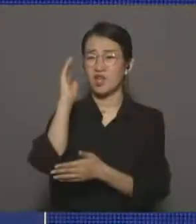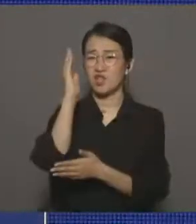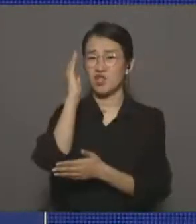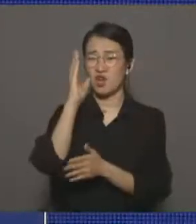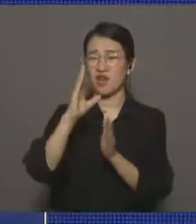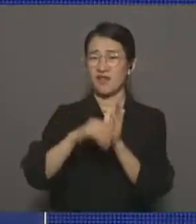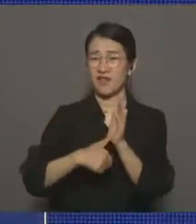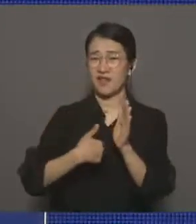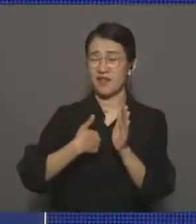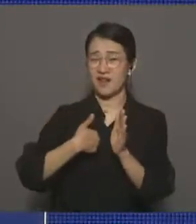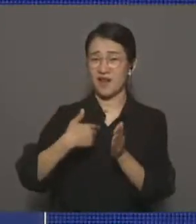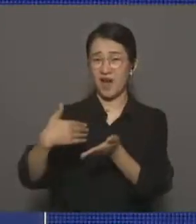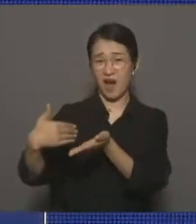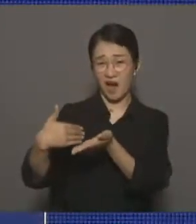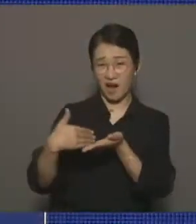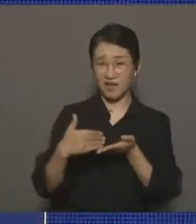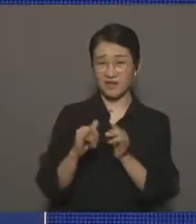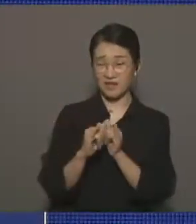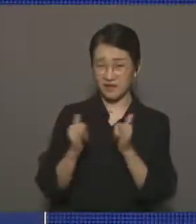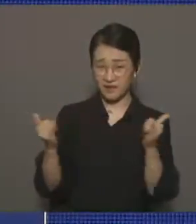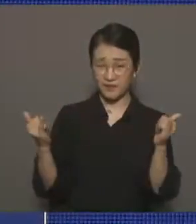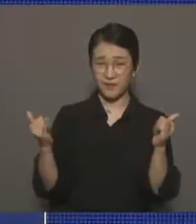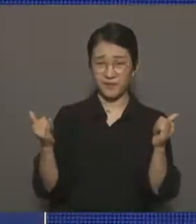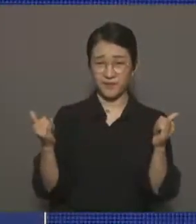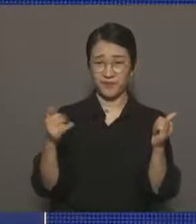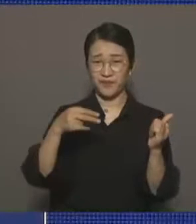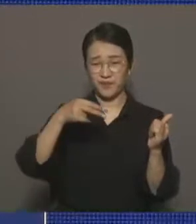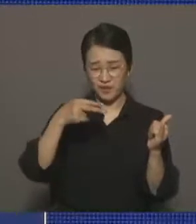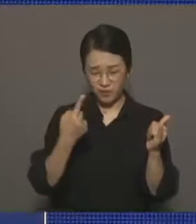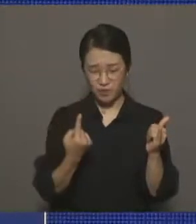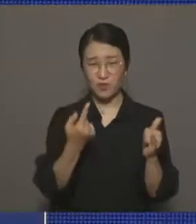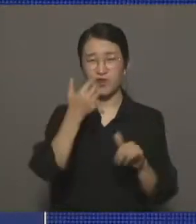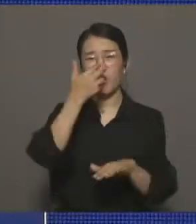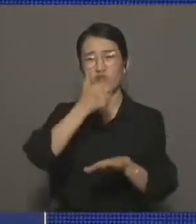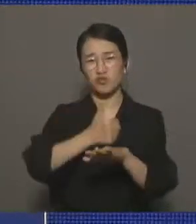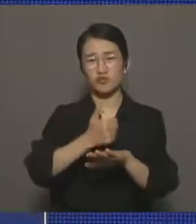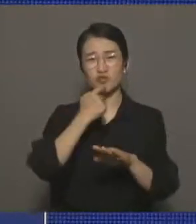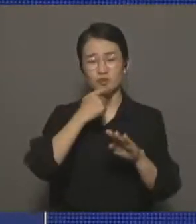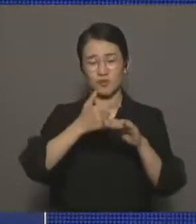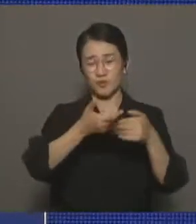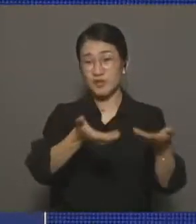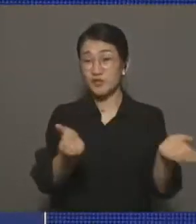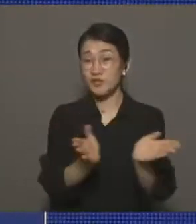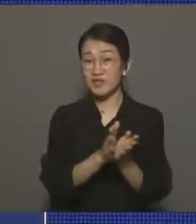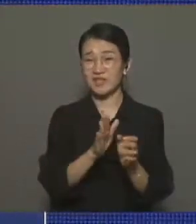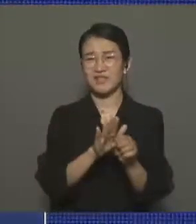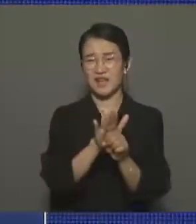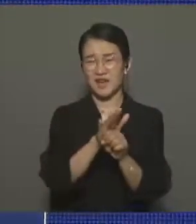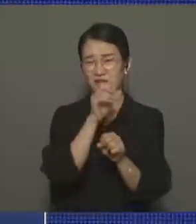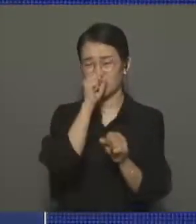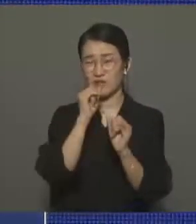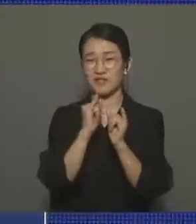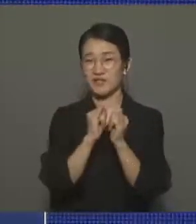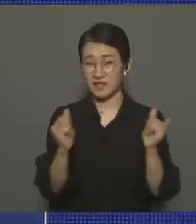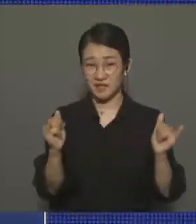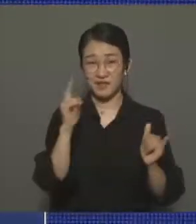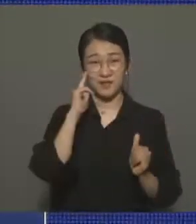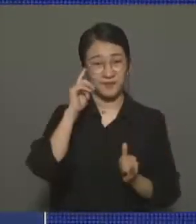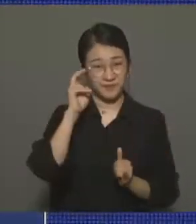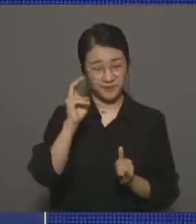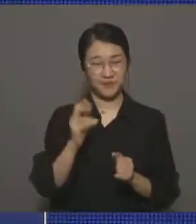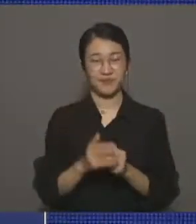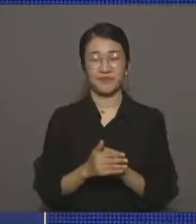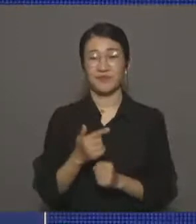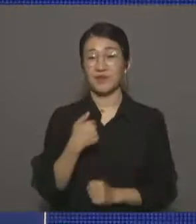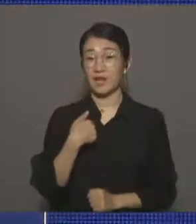저에게 항의를 하셨던 분들도 우리 더불어민주당을 사랑하고 좋아하는 분들이라고 생각합니다. 제가 더